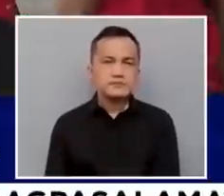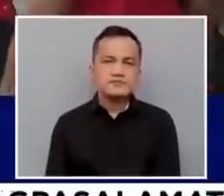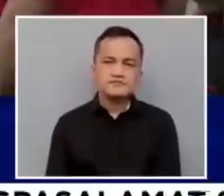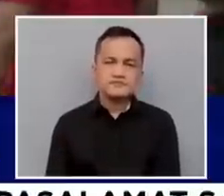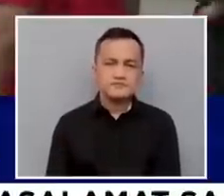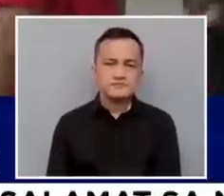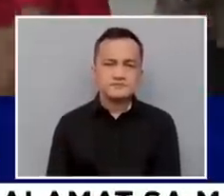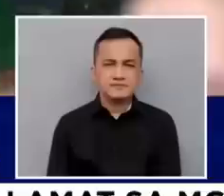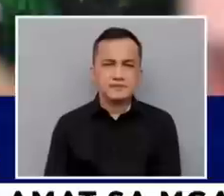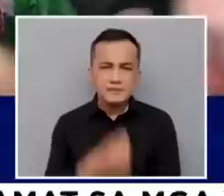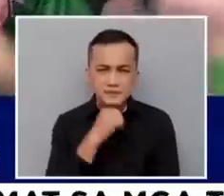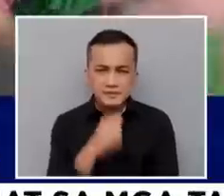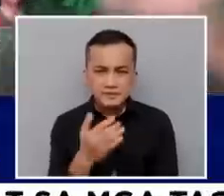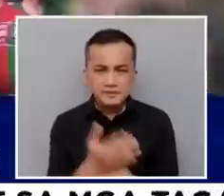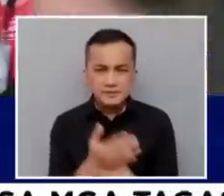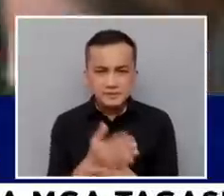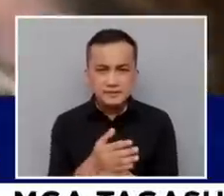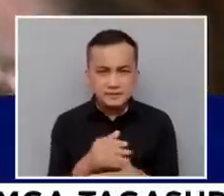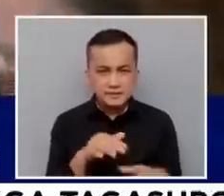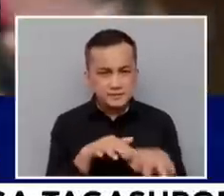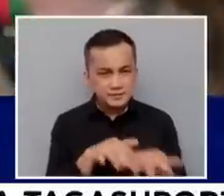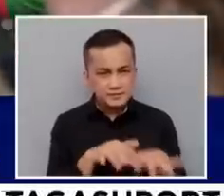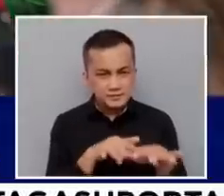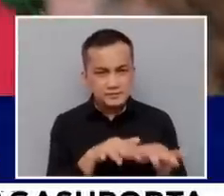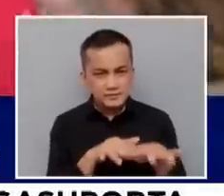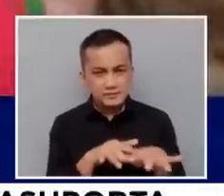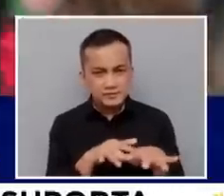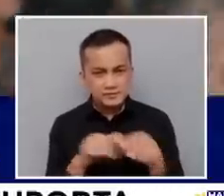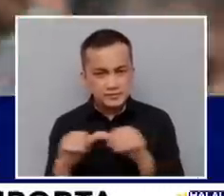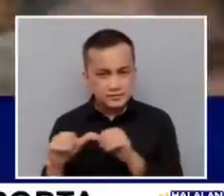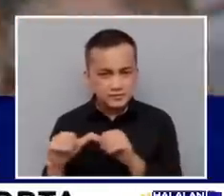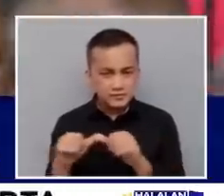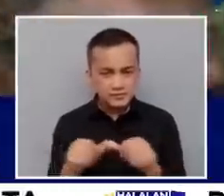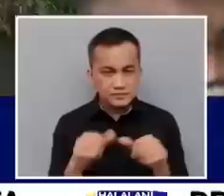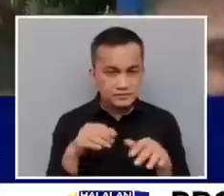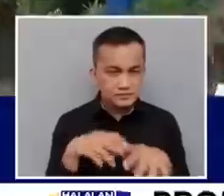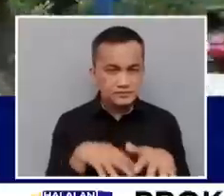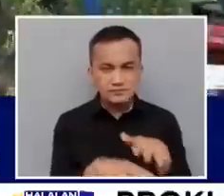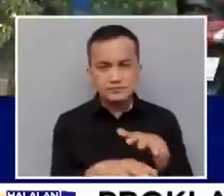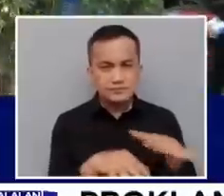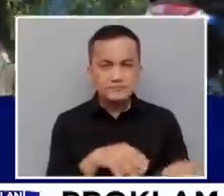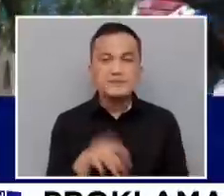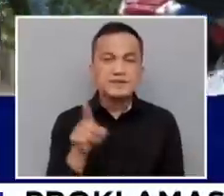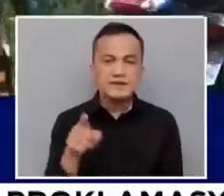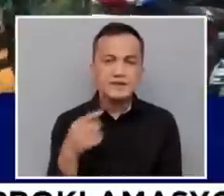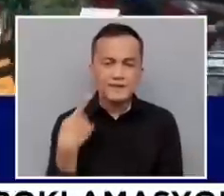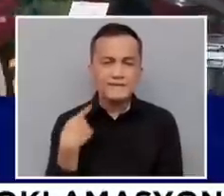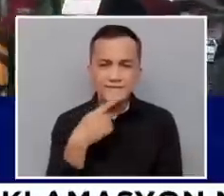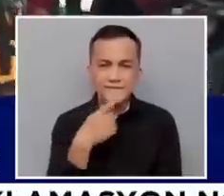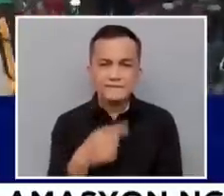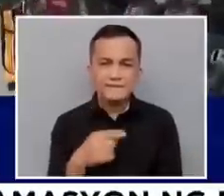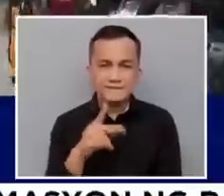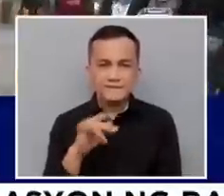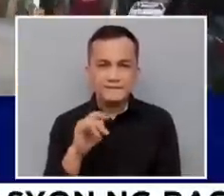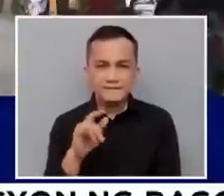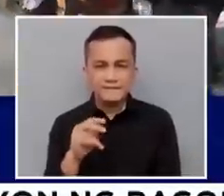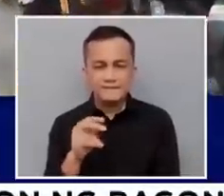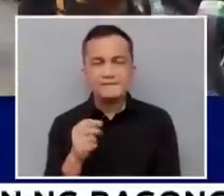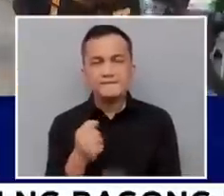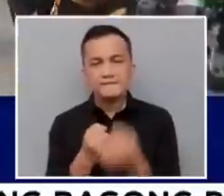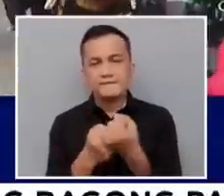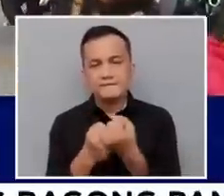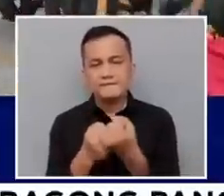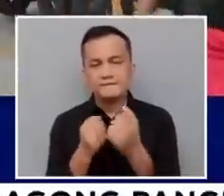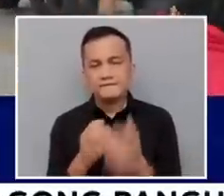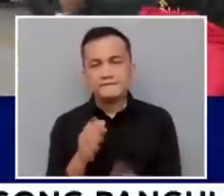nakakasagabal sa traffic, di ba? Tuloy-tuloy naman traffic, kung mapapansin mo. Mukhang nandyan lang sila. Ayan, okay. Si Karen, ito yung mga supporters